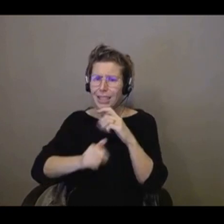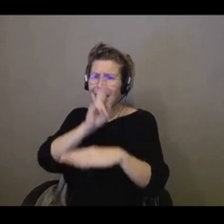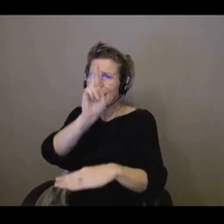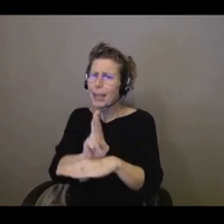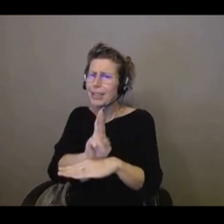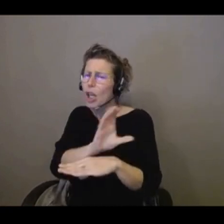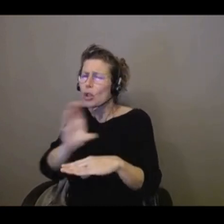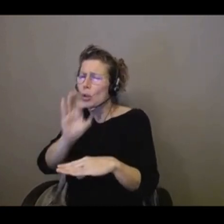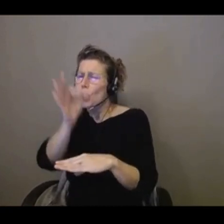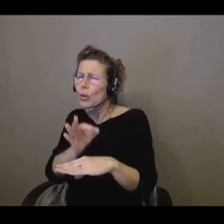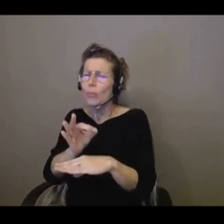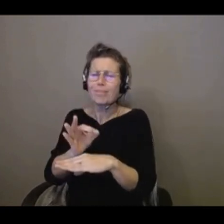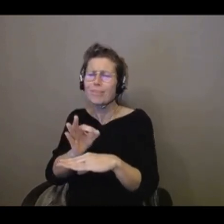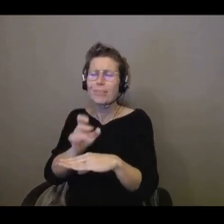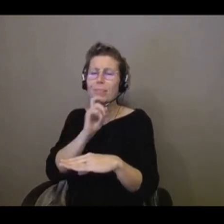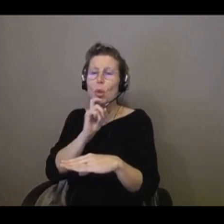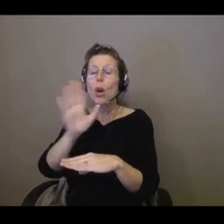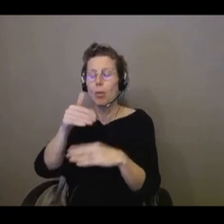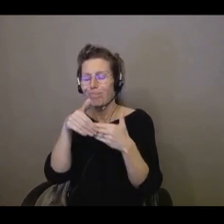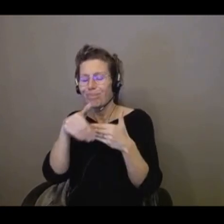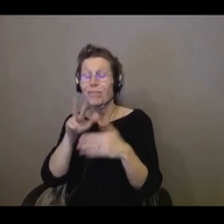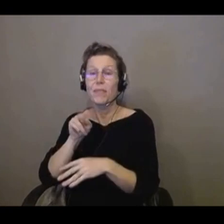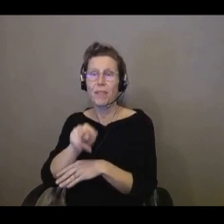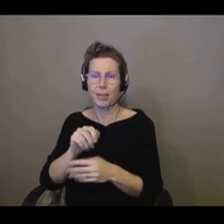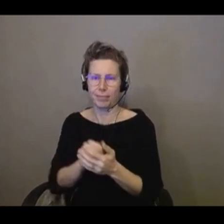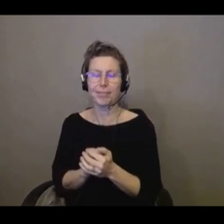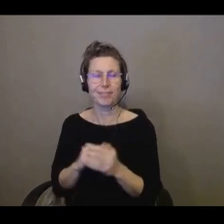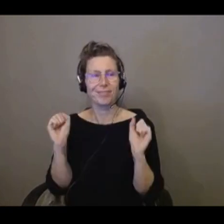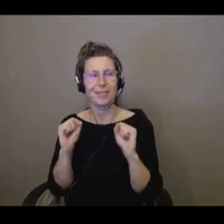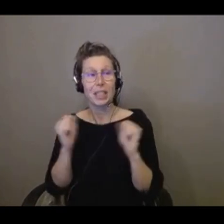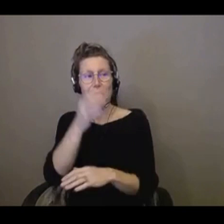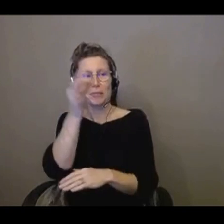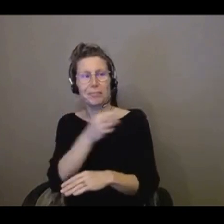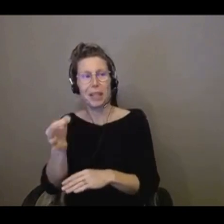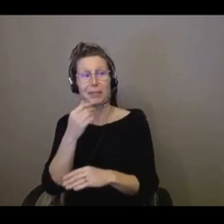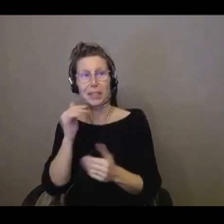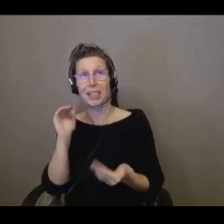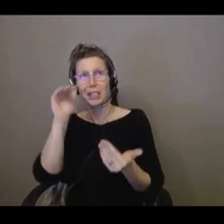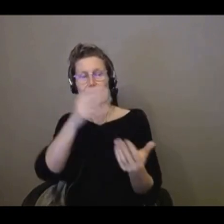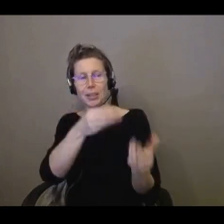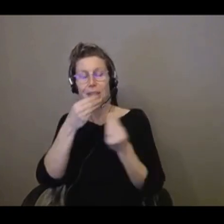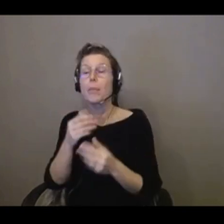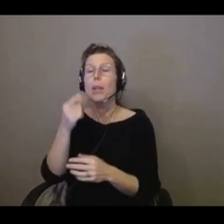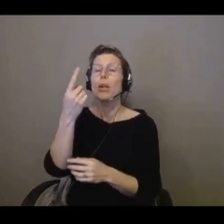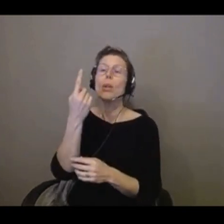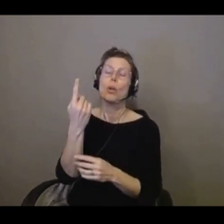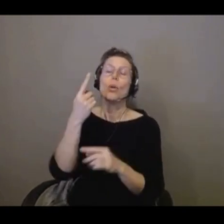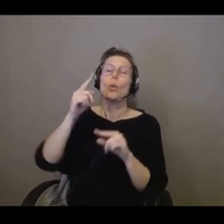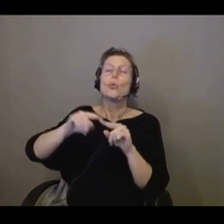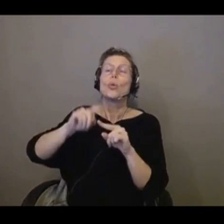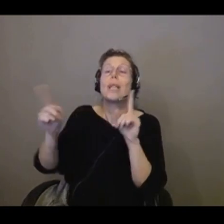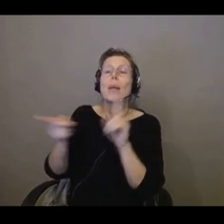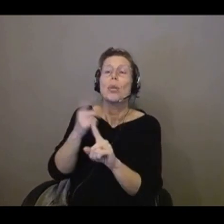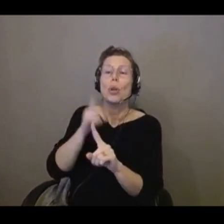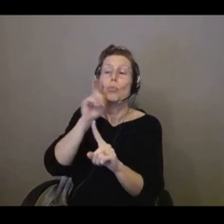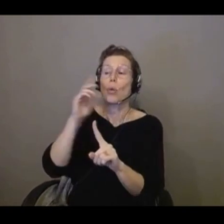dessus et on espère que ça le sera bientôt. Bon, alors voilà, parfait, on a de l'espoir en tout cas. Merci beaucoup. Une chose importante, oui. Quand même bien, parce que tout à l'heure on parlait de Paris 2024, ça